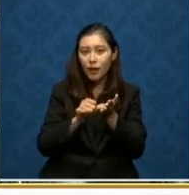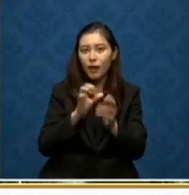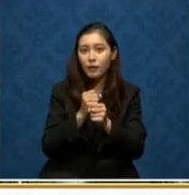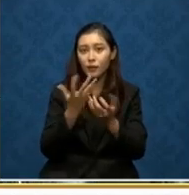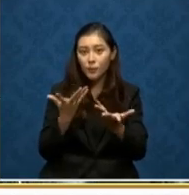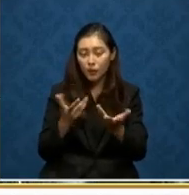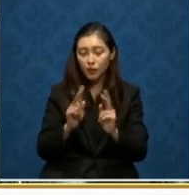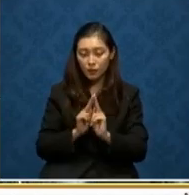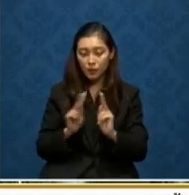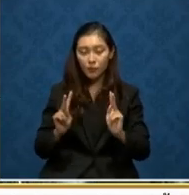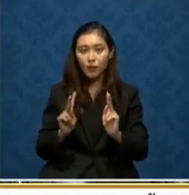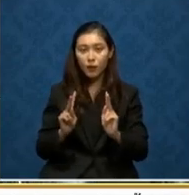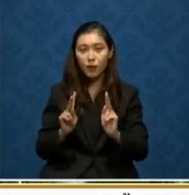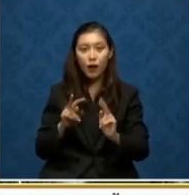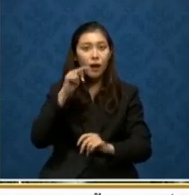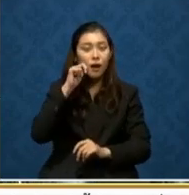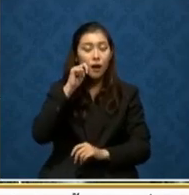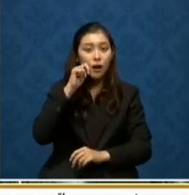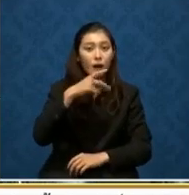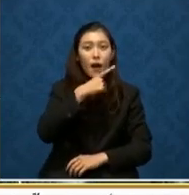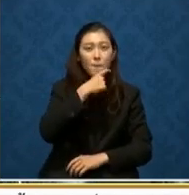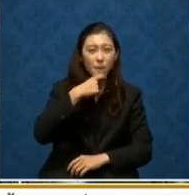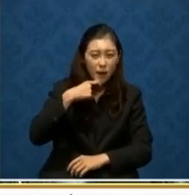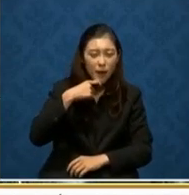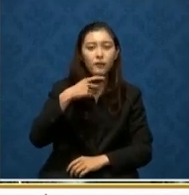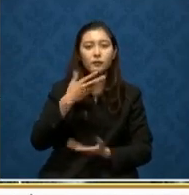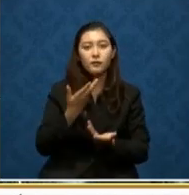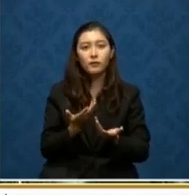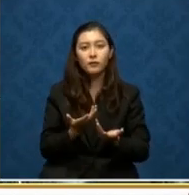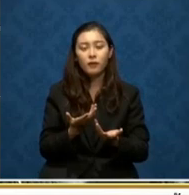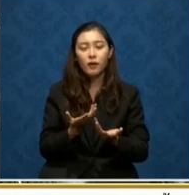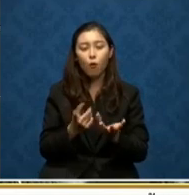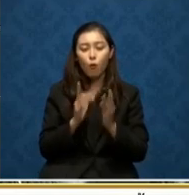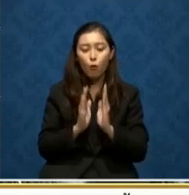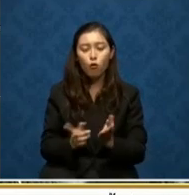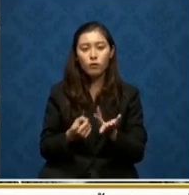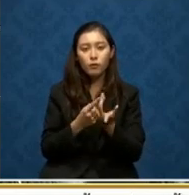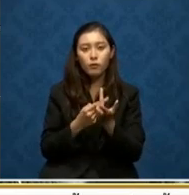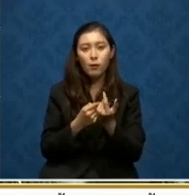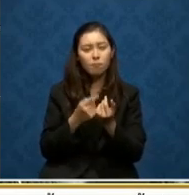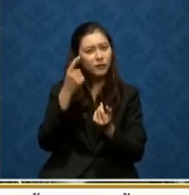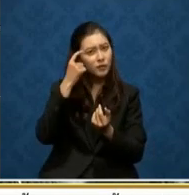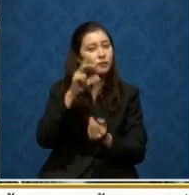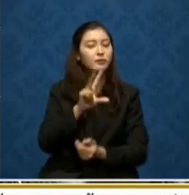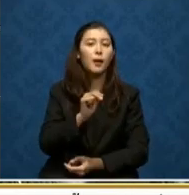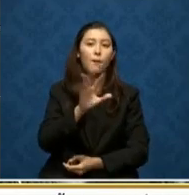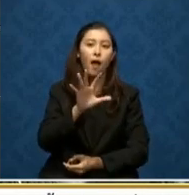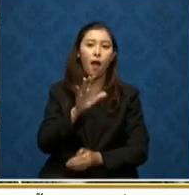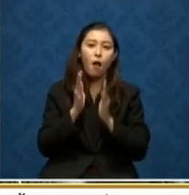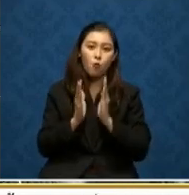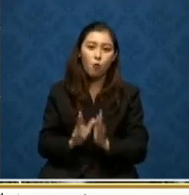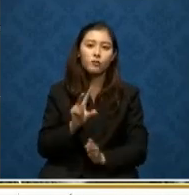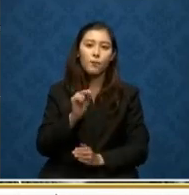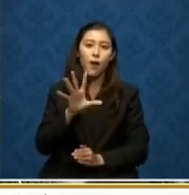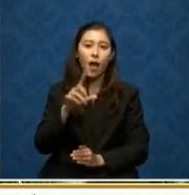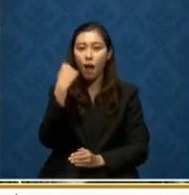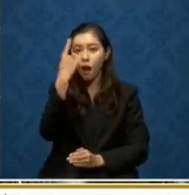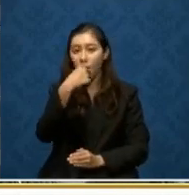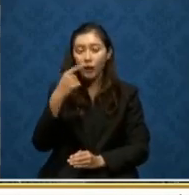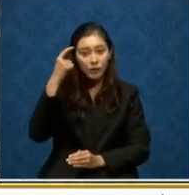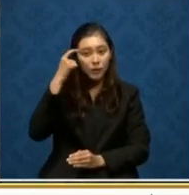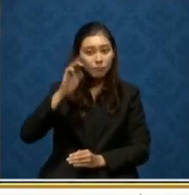ภัยแล้งอันเนื่องมาจากปรากฏการณ์เอลนิโญโดยมีจำนวนทั้งสิ้น35ท่านขอผู้รับรองด้วยค่ะ